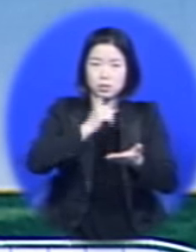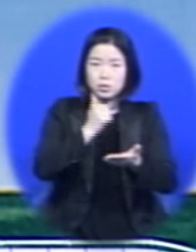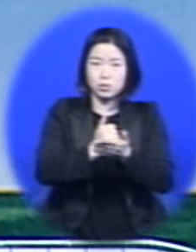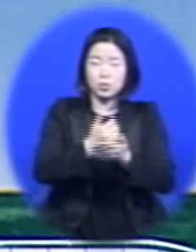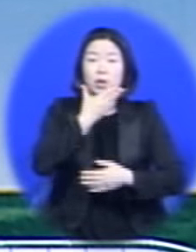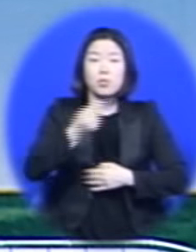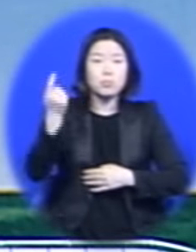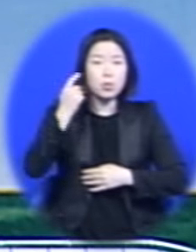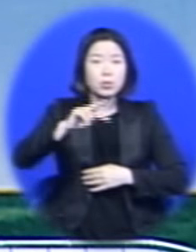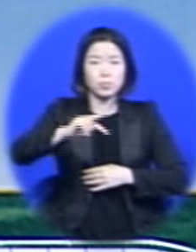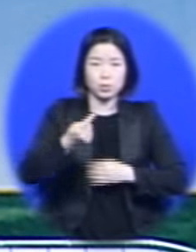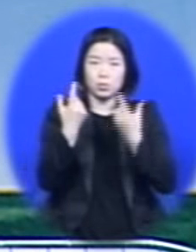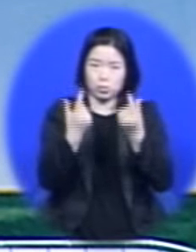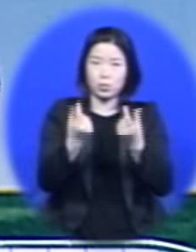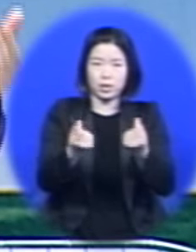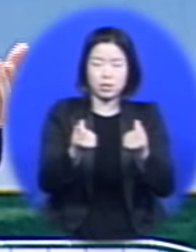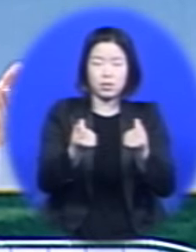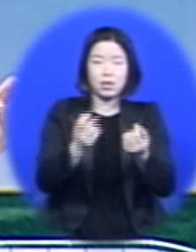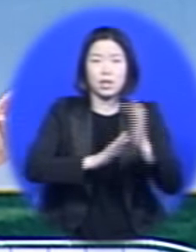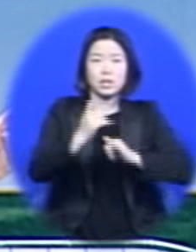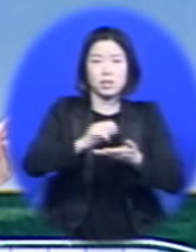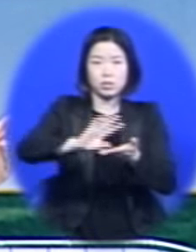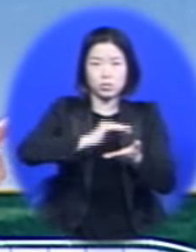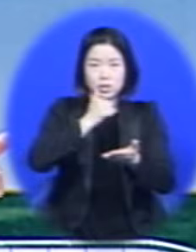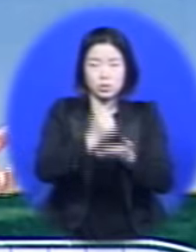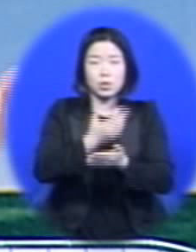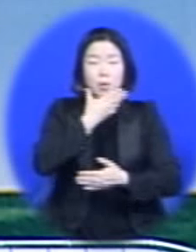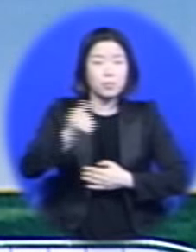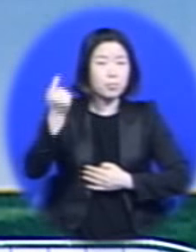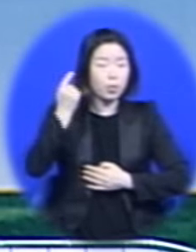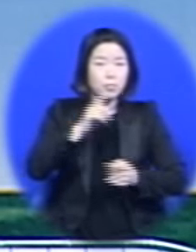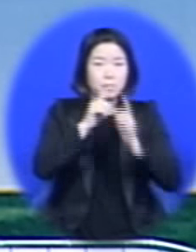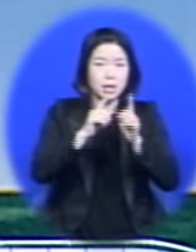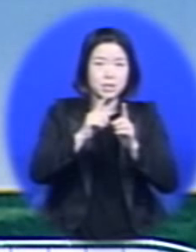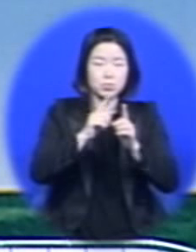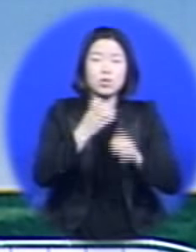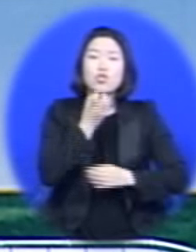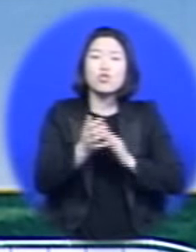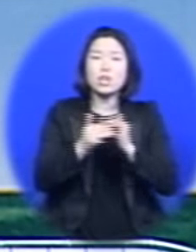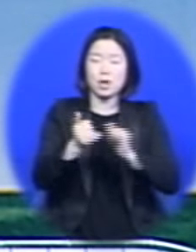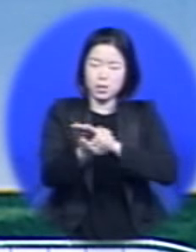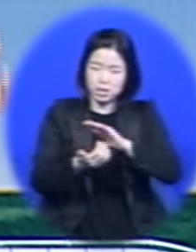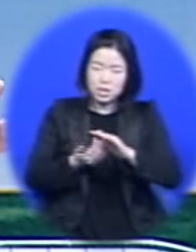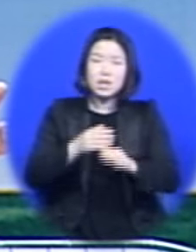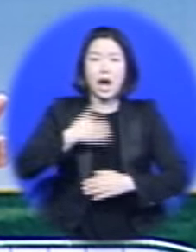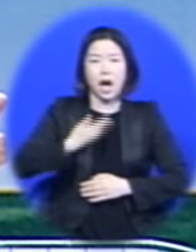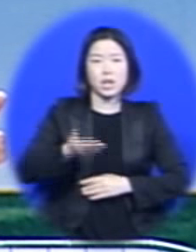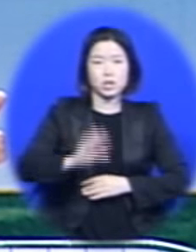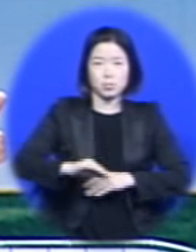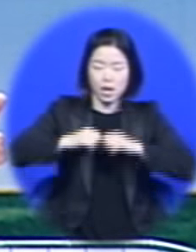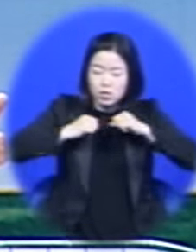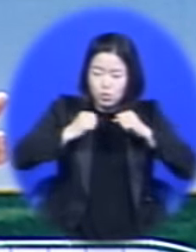똑같다는 겁니다. 예수 그리스도의 복음의 말씀을 유대민족은 이미 알고 있었지만 그들은 순종하지